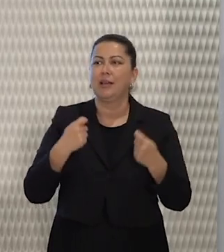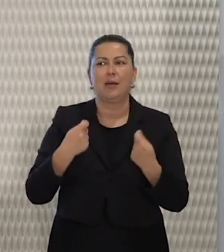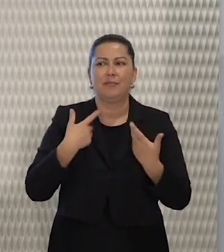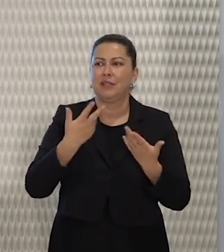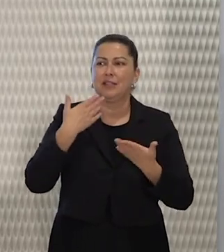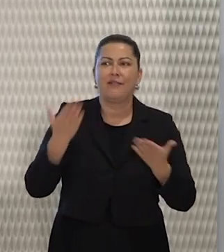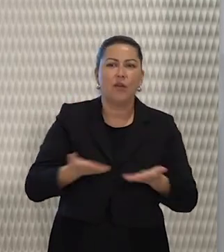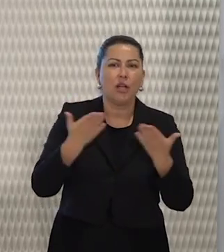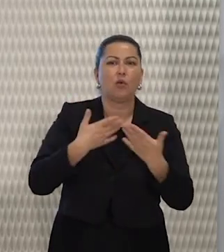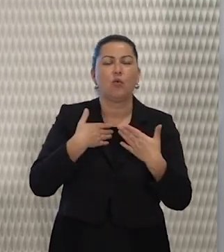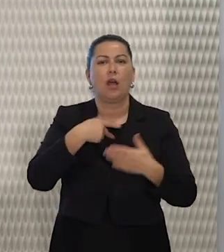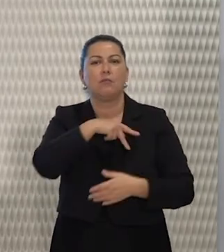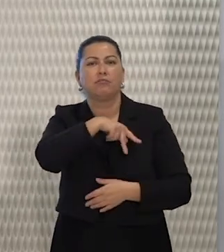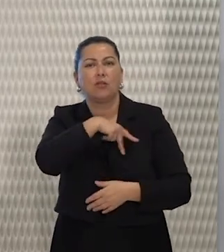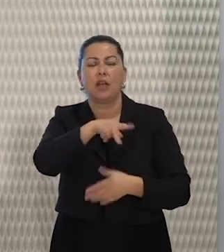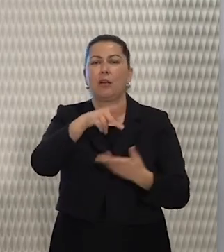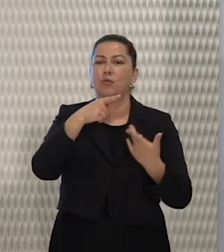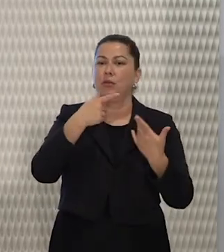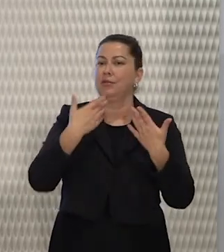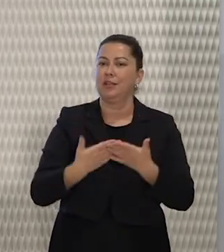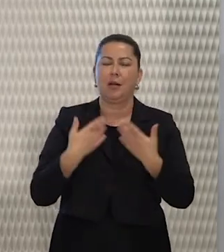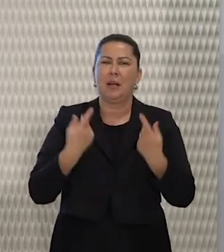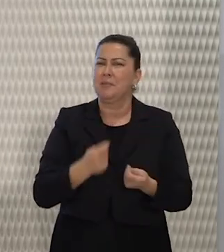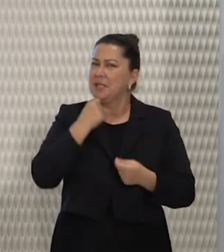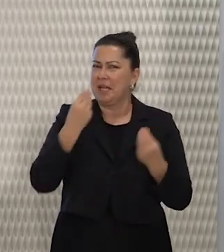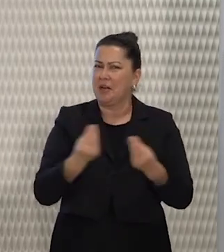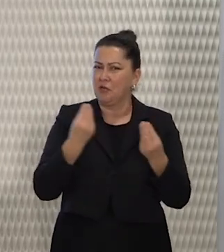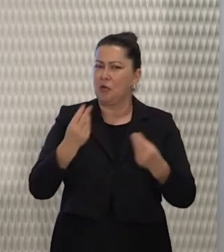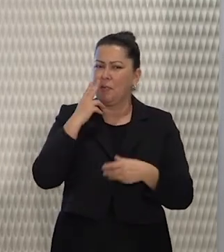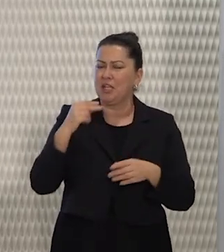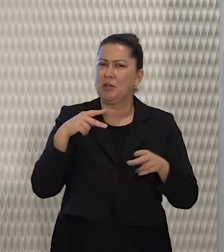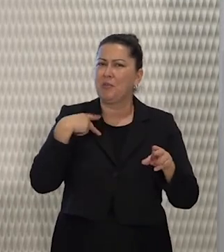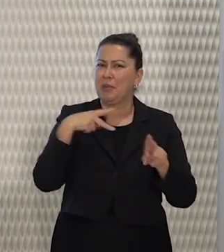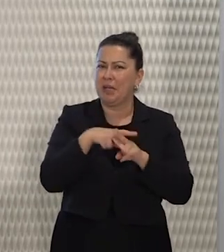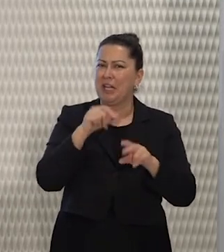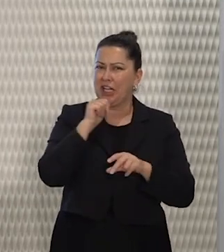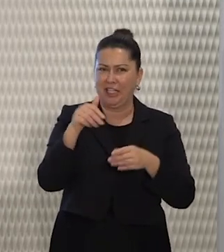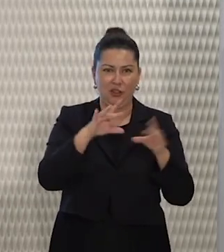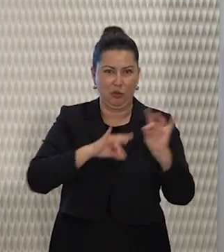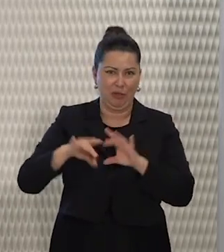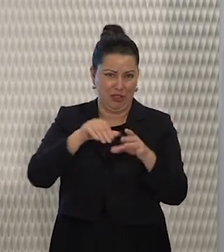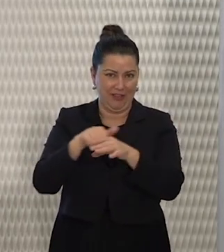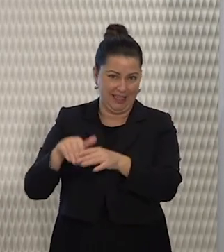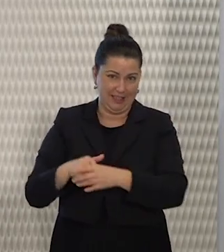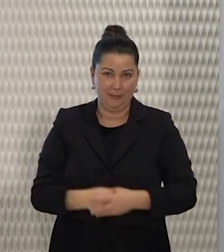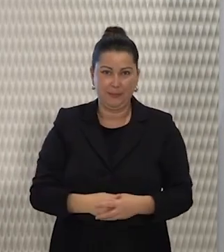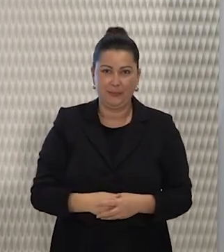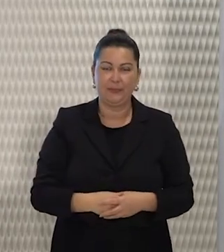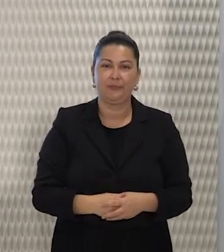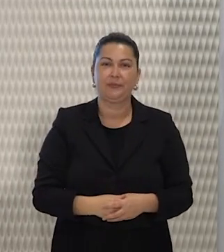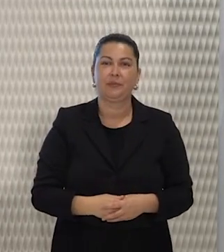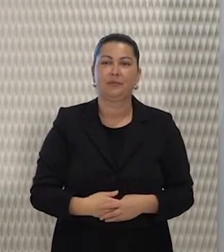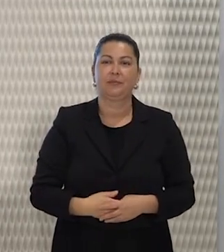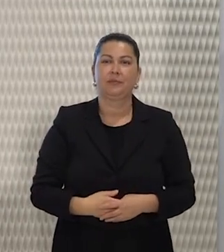Förderungen, ist erwähnt worden. Es gibt keinen Grund, Menschen mit Behinderungen nicht zu beschäftigen.